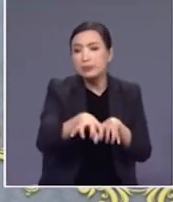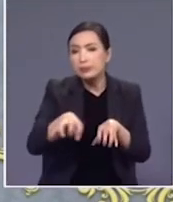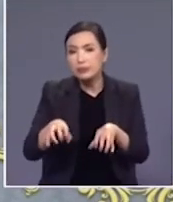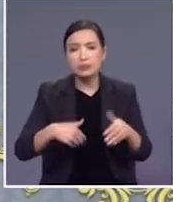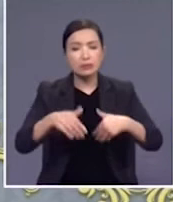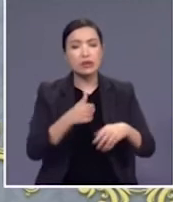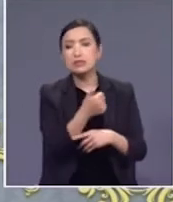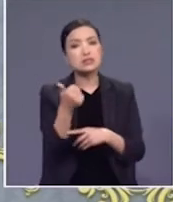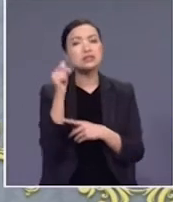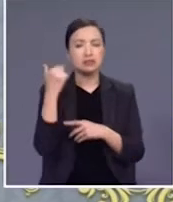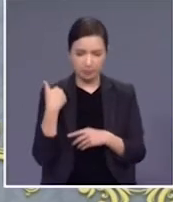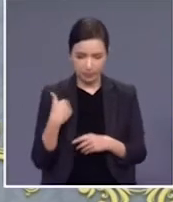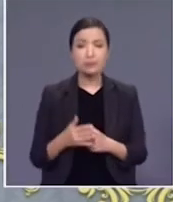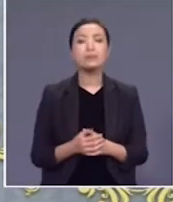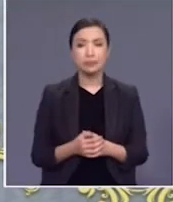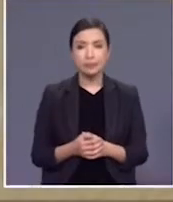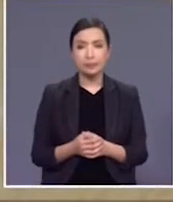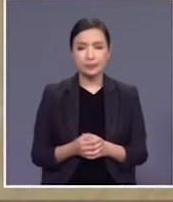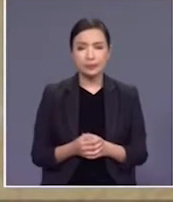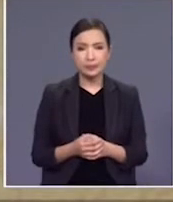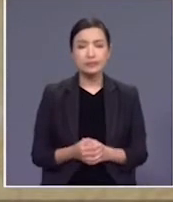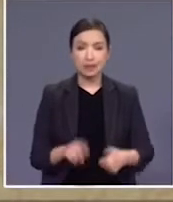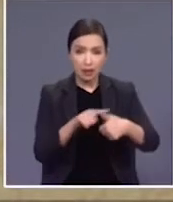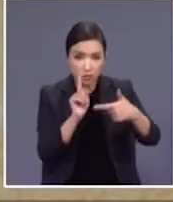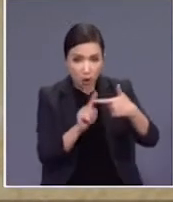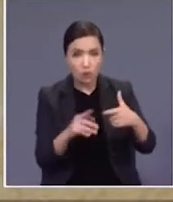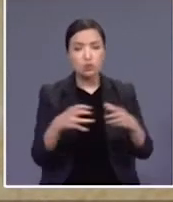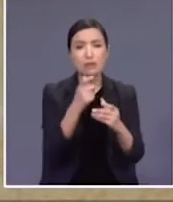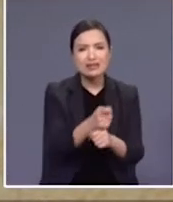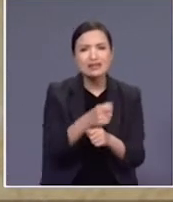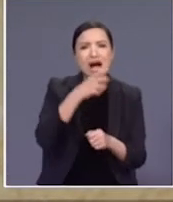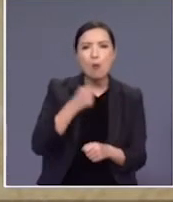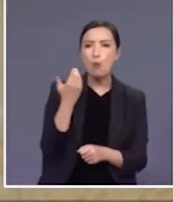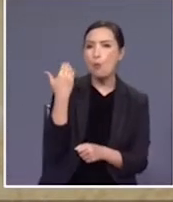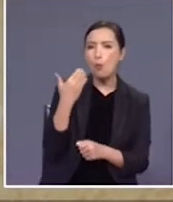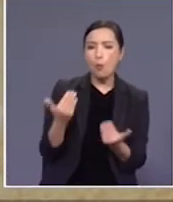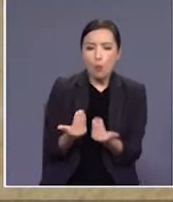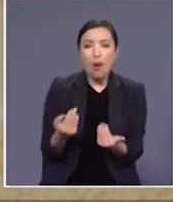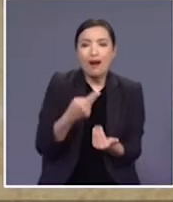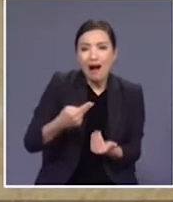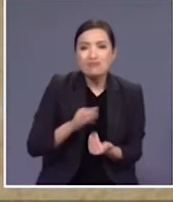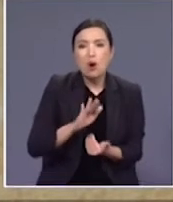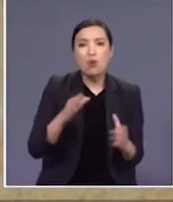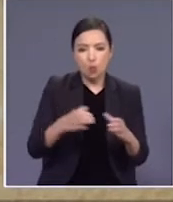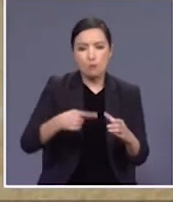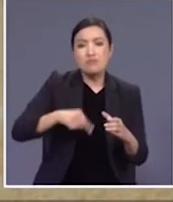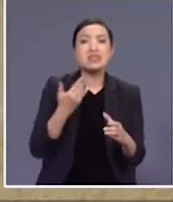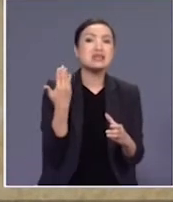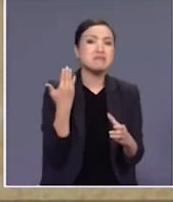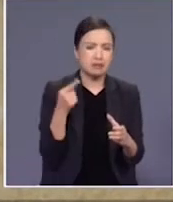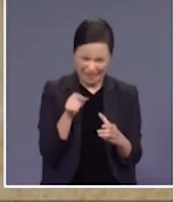ประชาชนหรือเกษตรกรโดยทั่วไปด้วยนะครับ2กลุ่มเกษตรกรเดิม และลูกหลานเกษตรกรซึ่งผมเห็นว่าเป็นกลุ่มที่ต้องให้ความ